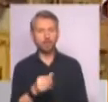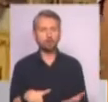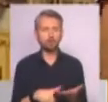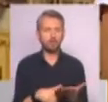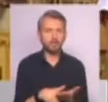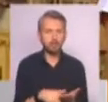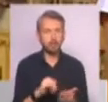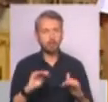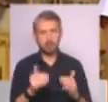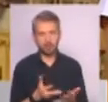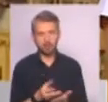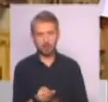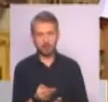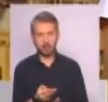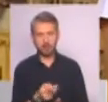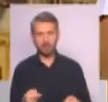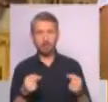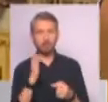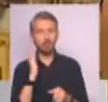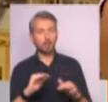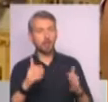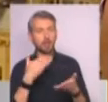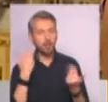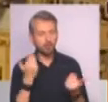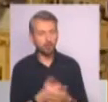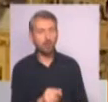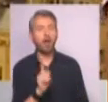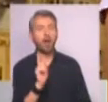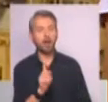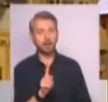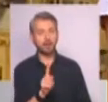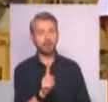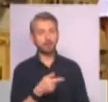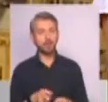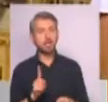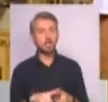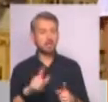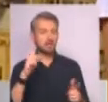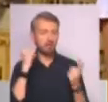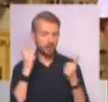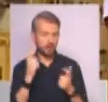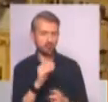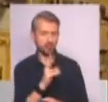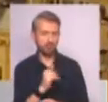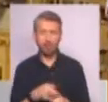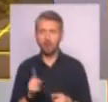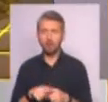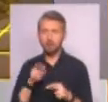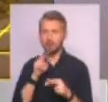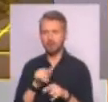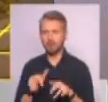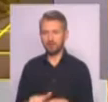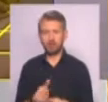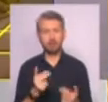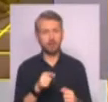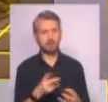субсидією і менше платити, і, відповідно, буде їй легше. Але це свавілля ЖЕКу, вони це неправомірні дії, з якими